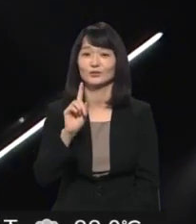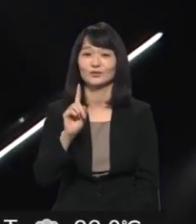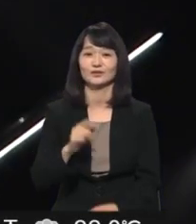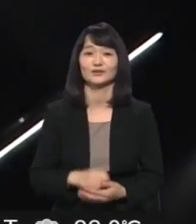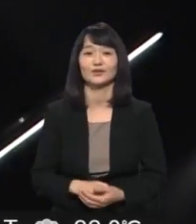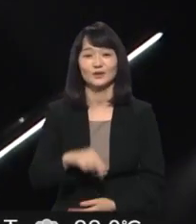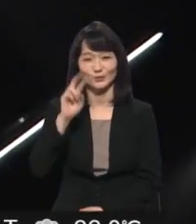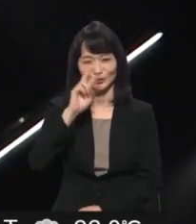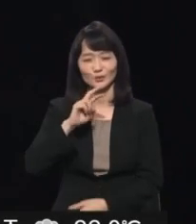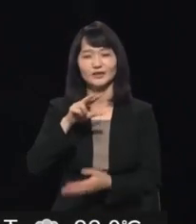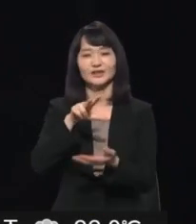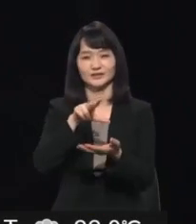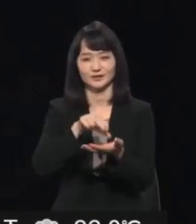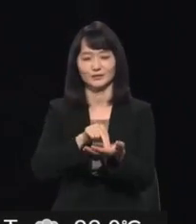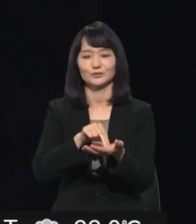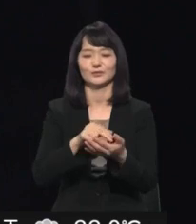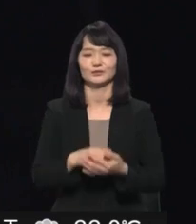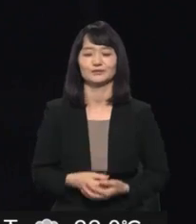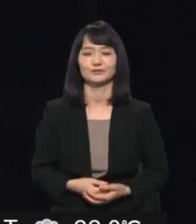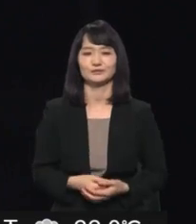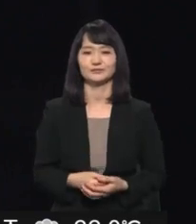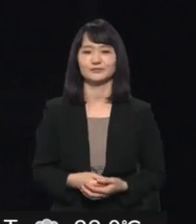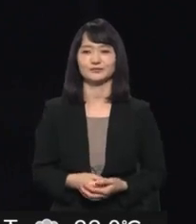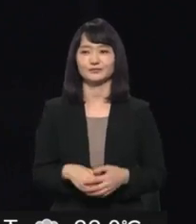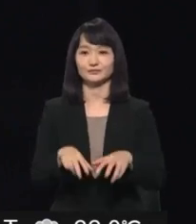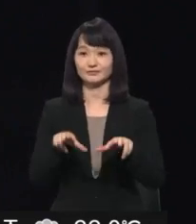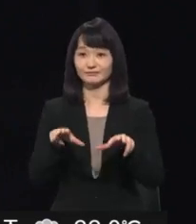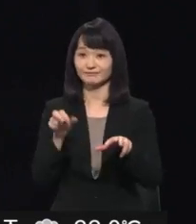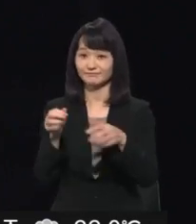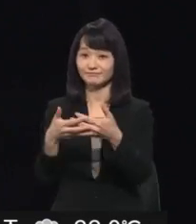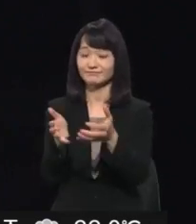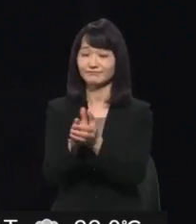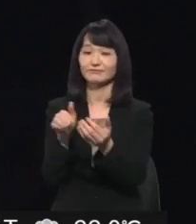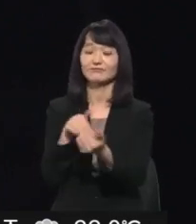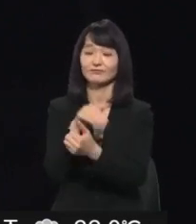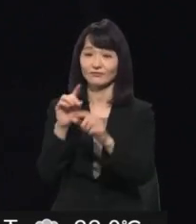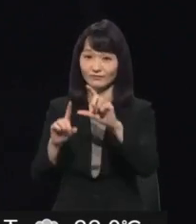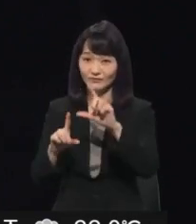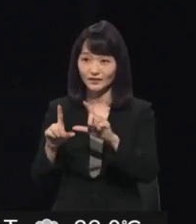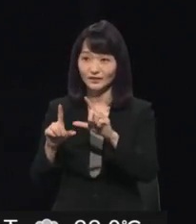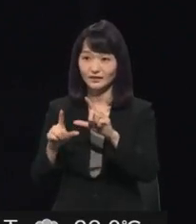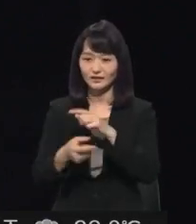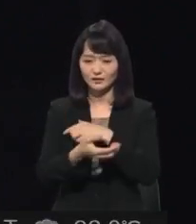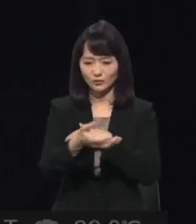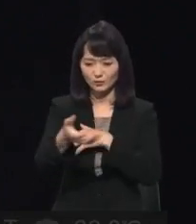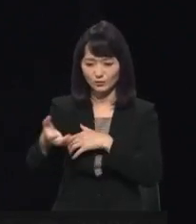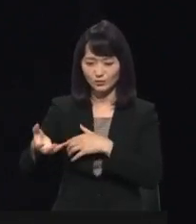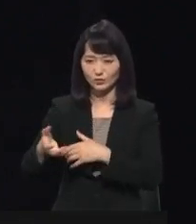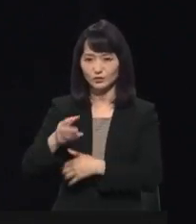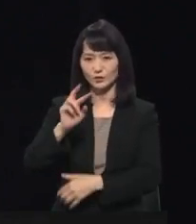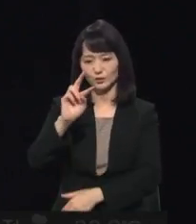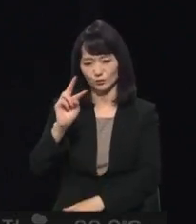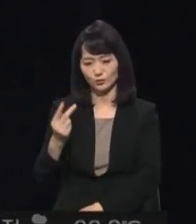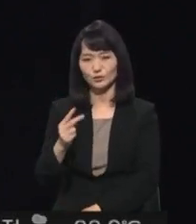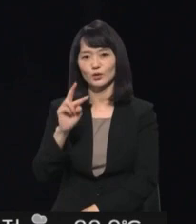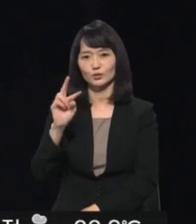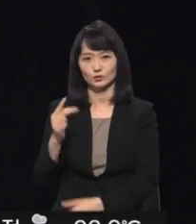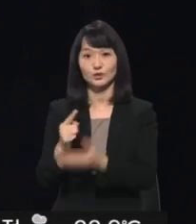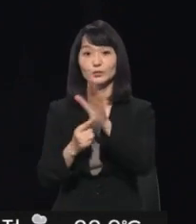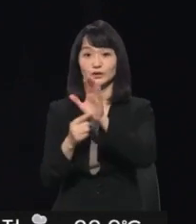노래 제목이기도 한데요 어 지금의 집권여당 상황을 돌고 돌아 로호 표현한 분이